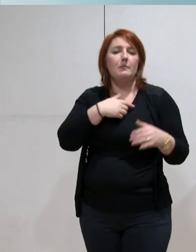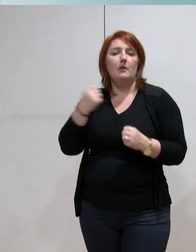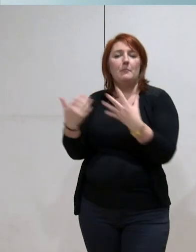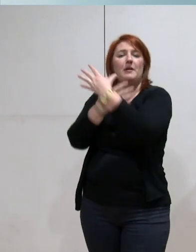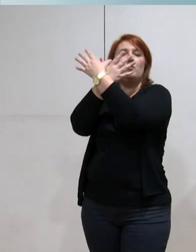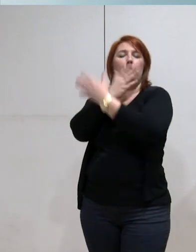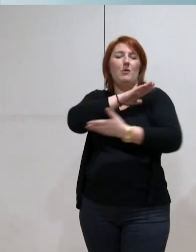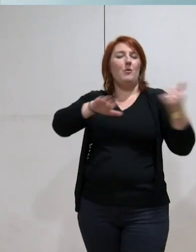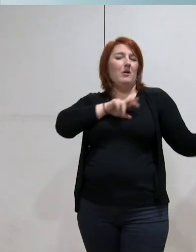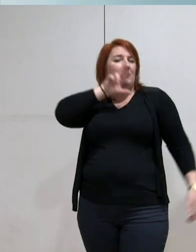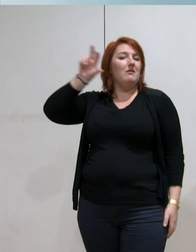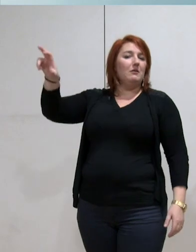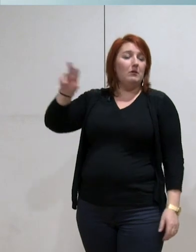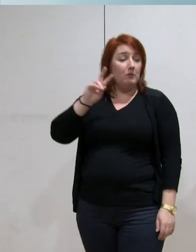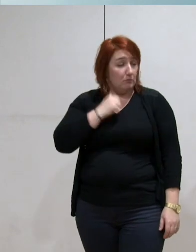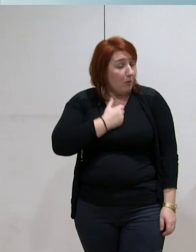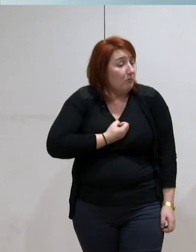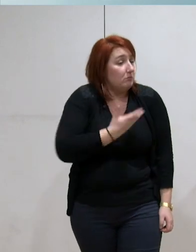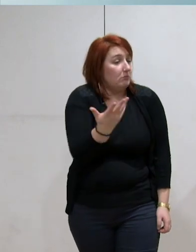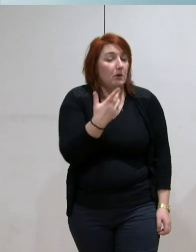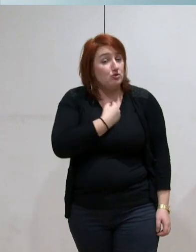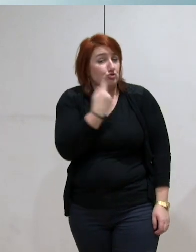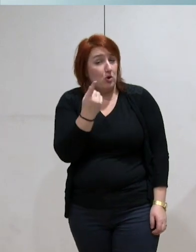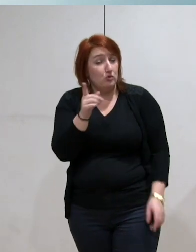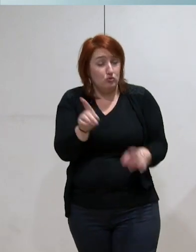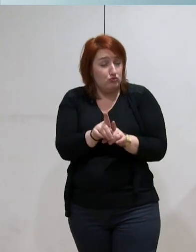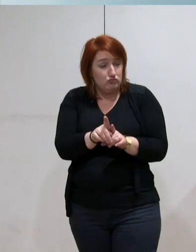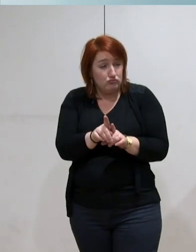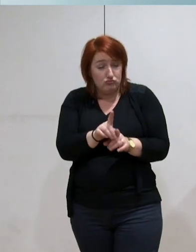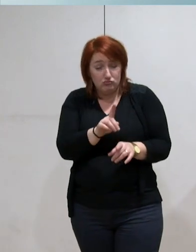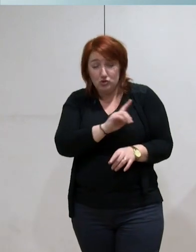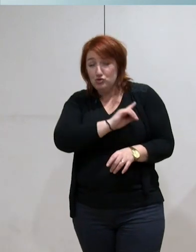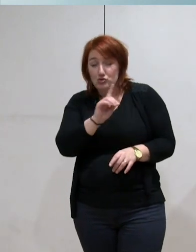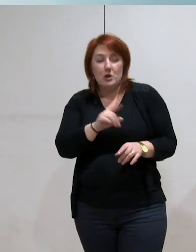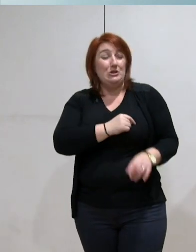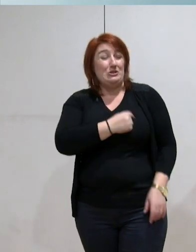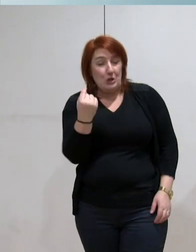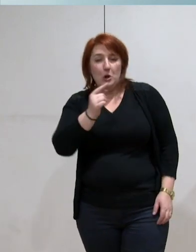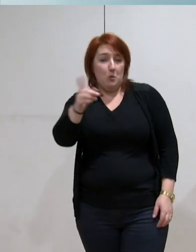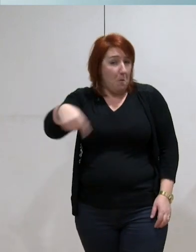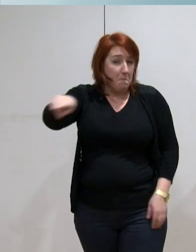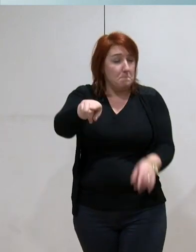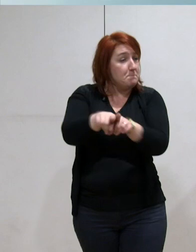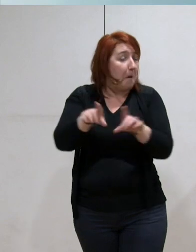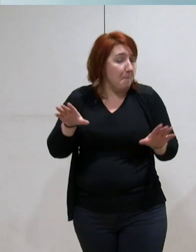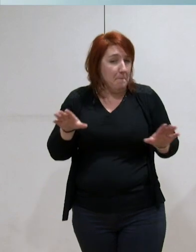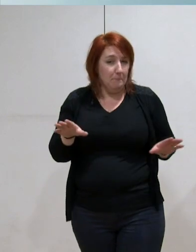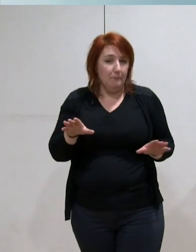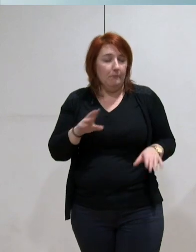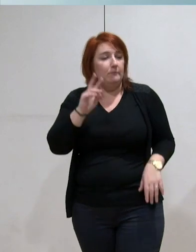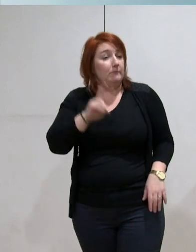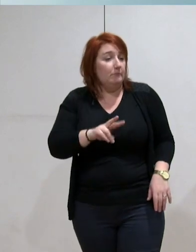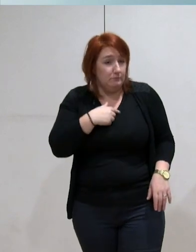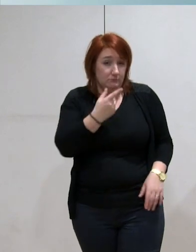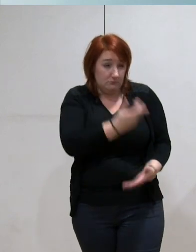j'avais évoqué je n'avais pas été le seul à le faire lors du débat d'orientation budgétaire vous en remettez une couche si vous me permettez l'expression